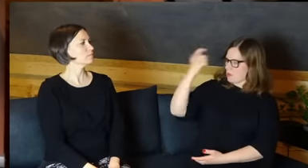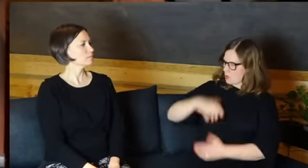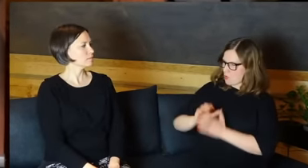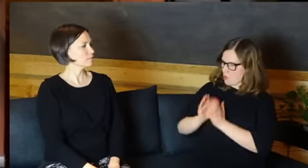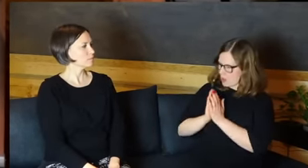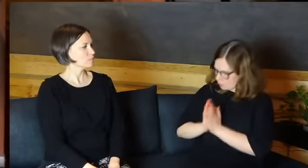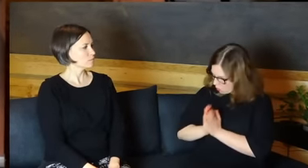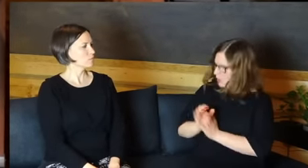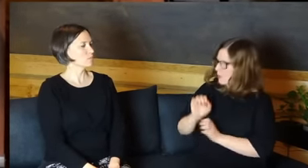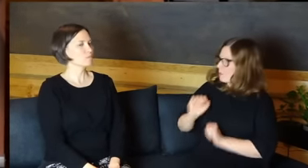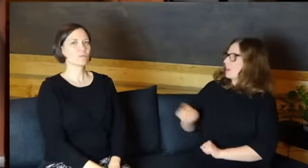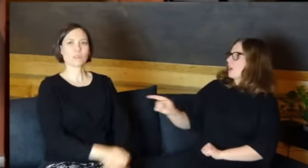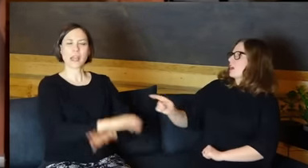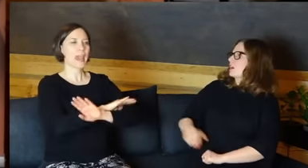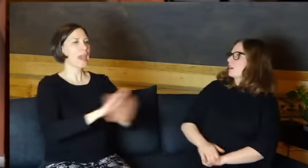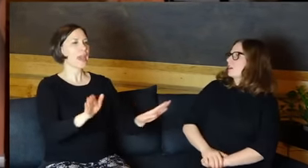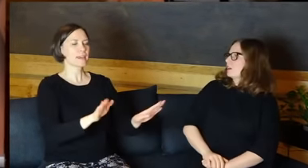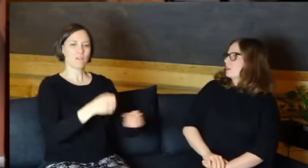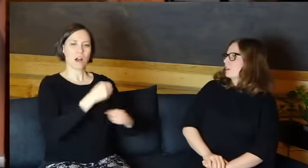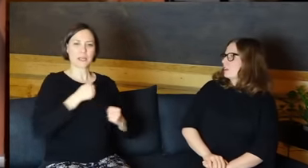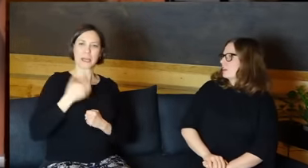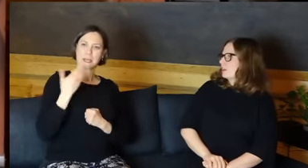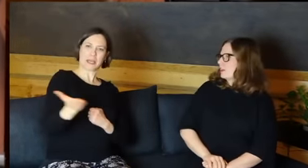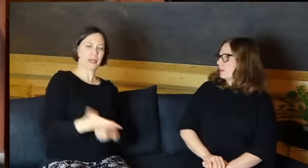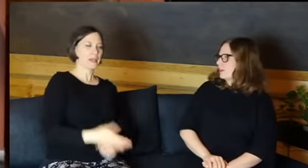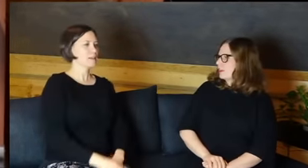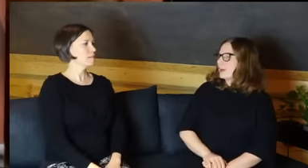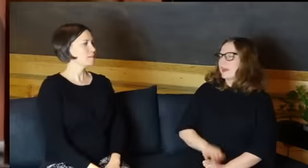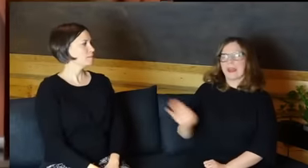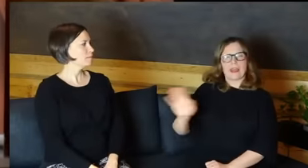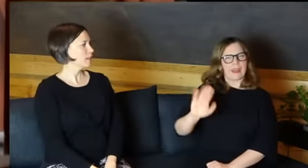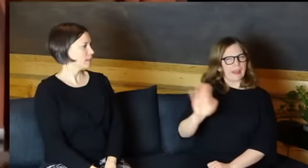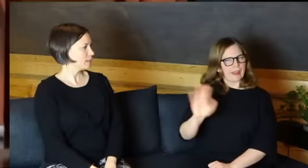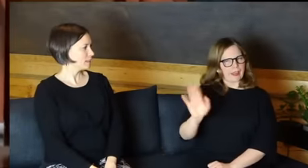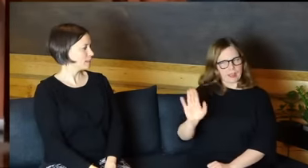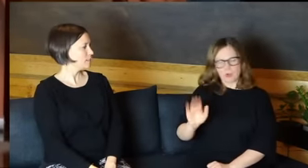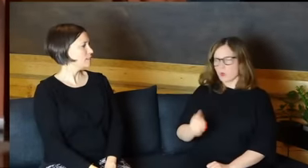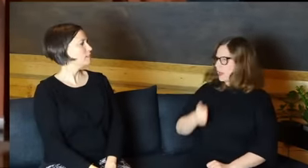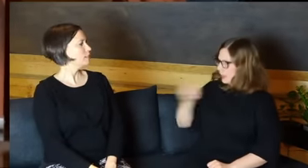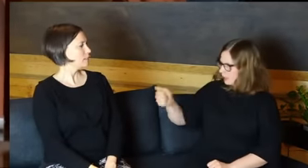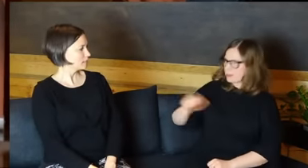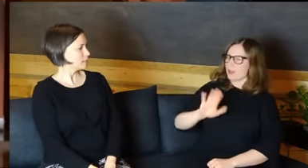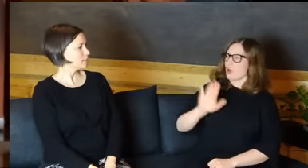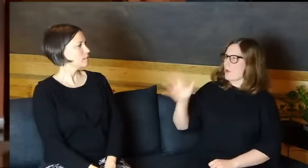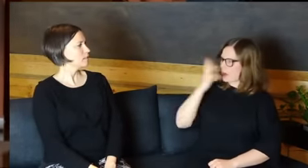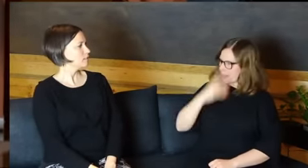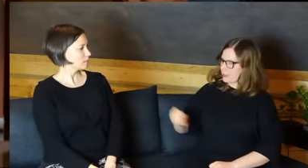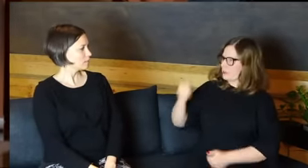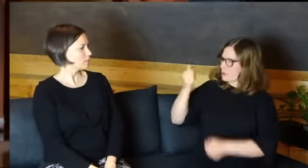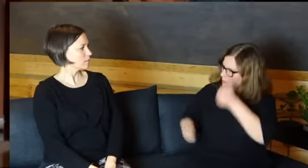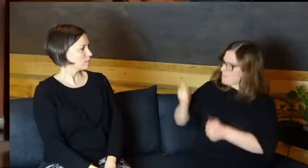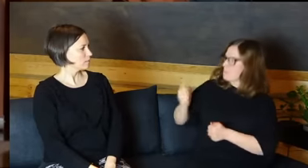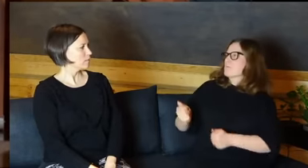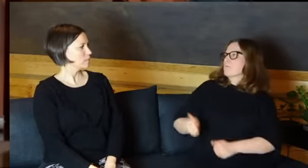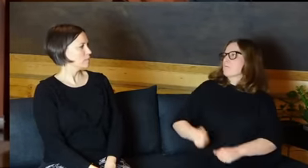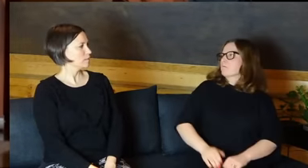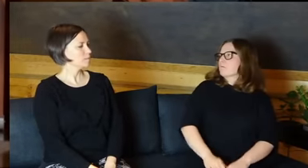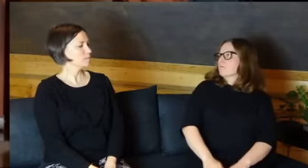rukoilemaan minua. Ei! Vaan knihti! Hei, knihti! Sinä itse, taikka sun henkes.